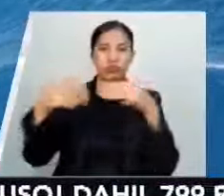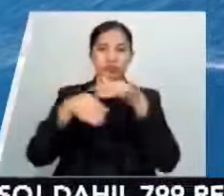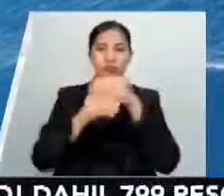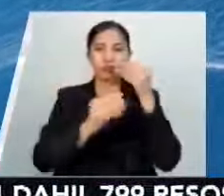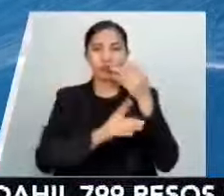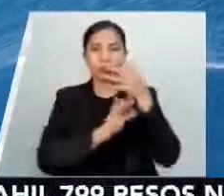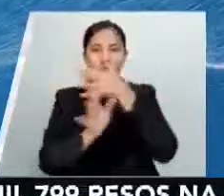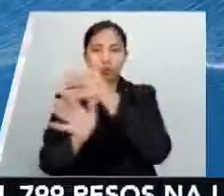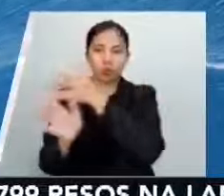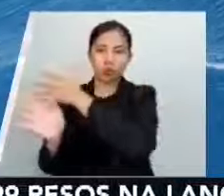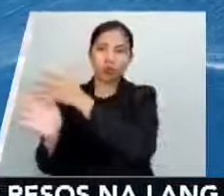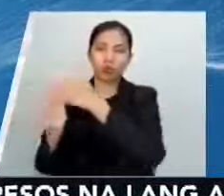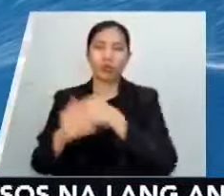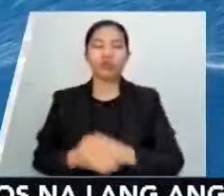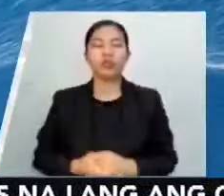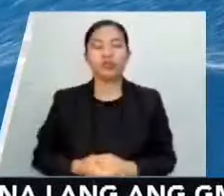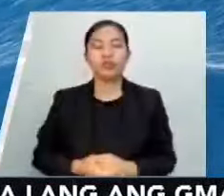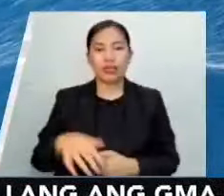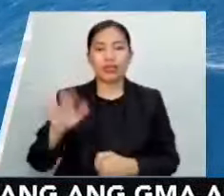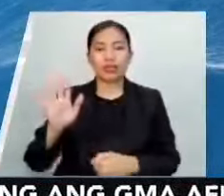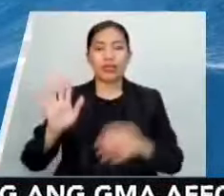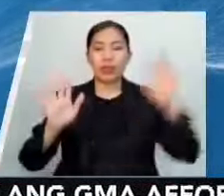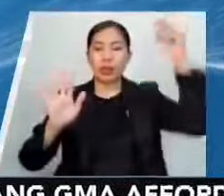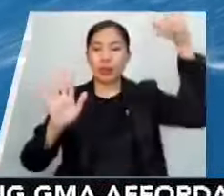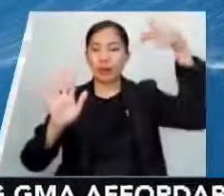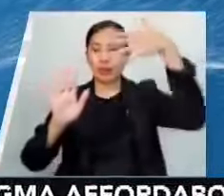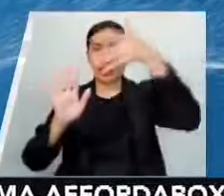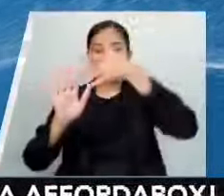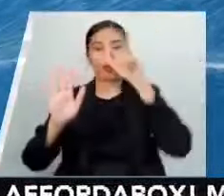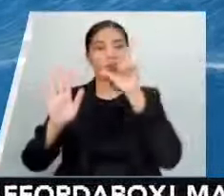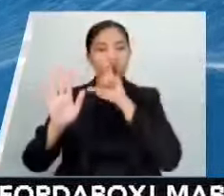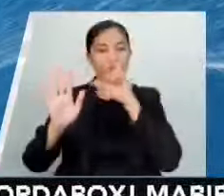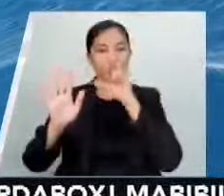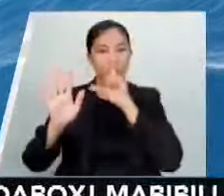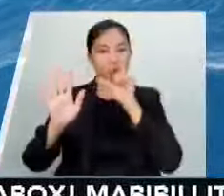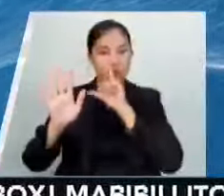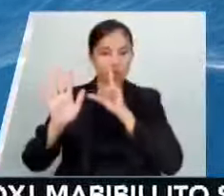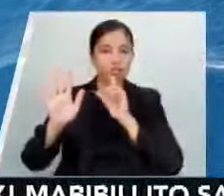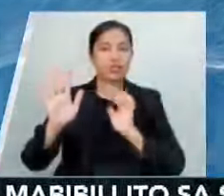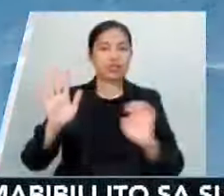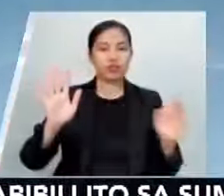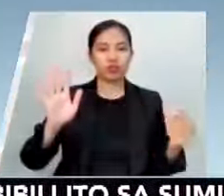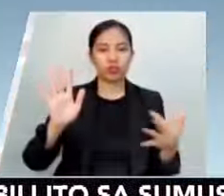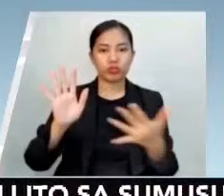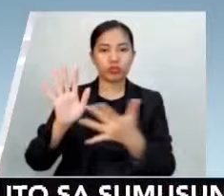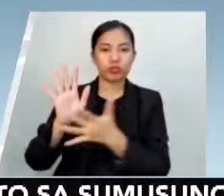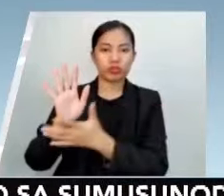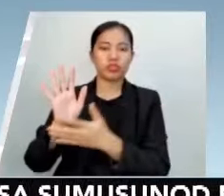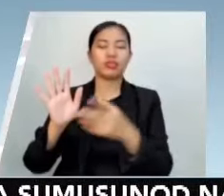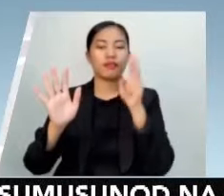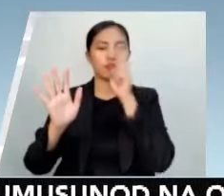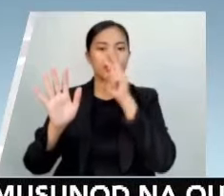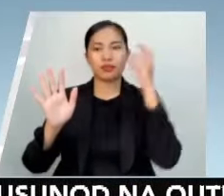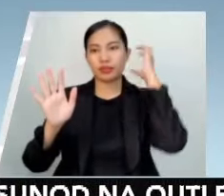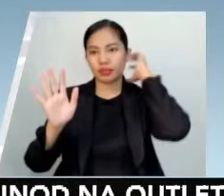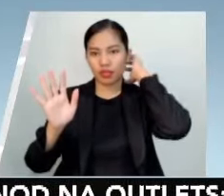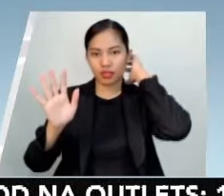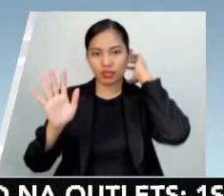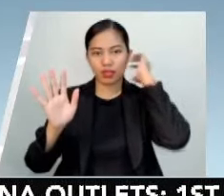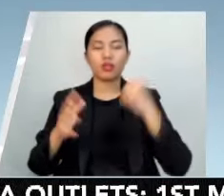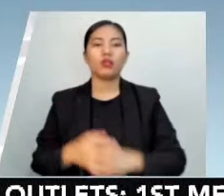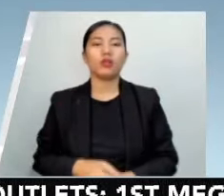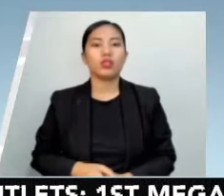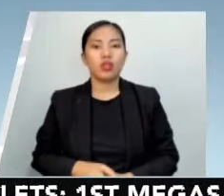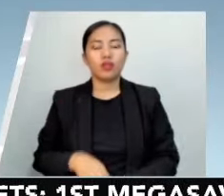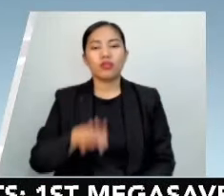local thunderstorm ang inaasahan sa Visayas at Mindanao. Ngayong araw, nakapagtala ng 14.4 degrees Celsius na